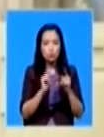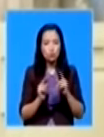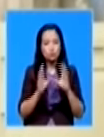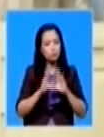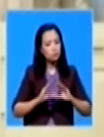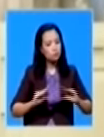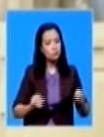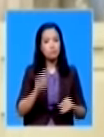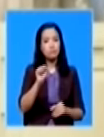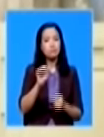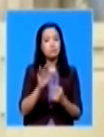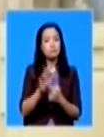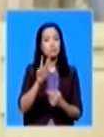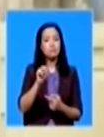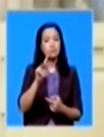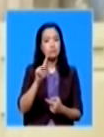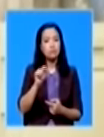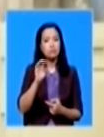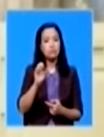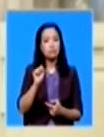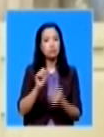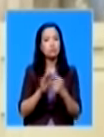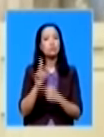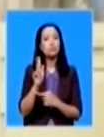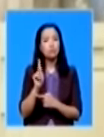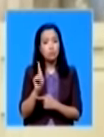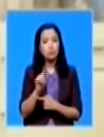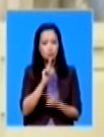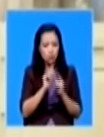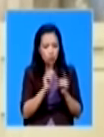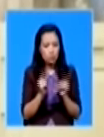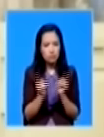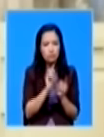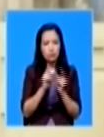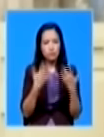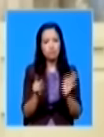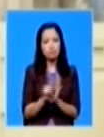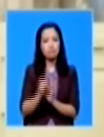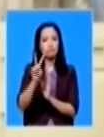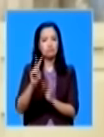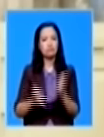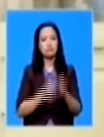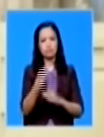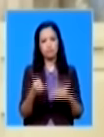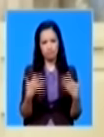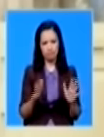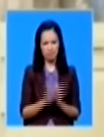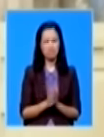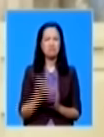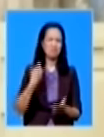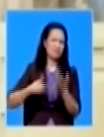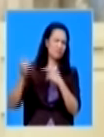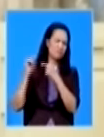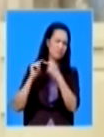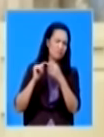ขทุกคนก็เร่งพูดไปแล้ว2ครั้งเสร็จหรือยังมันจะไปเสร็จได้ยังไงเรื่องเหล่านี้มันเป็นประวัติศาสตร์ชาติพันธุ์ที่ผ่านมา